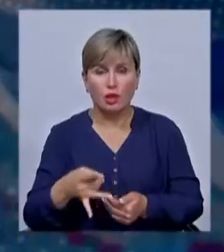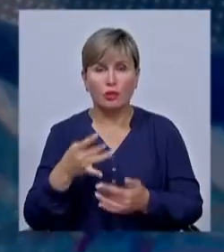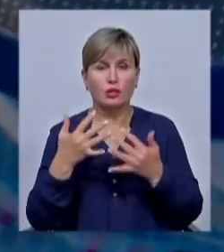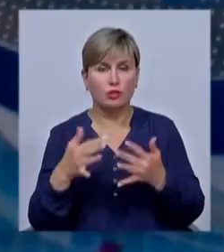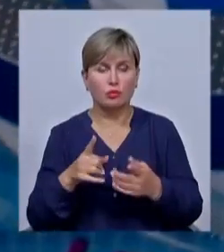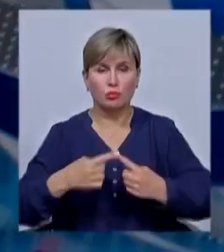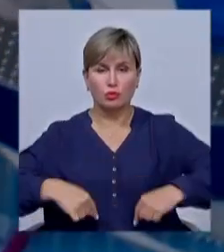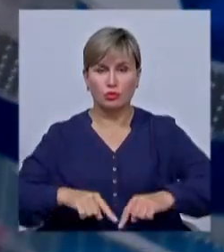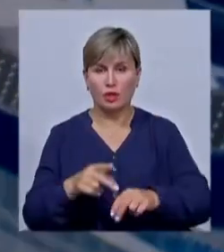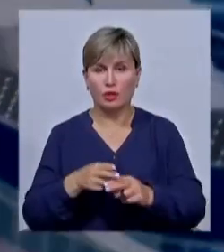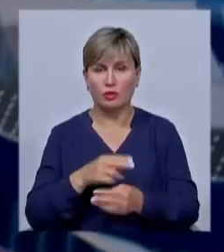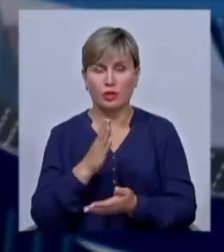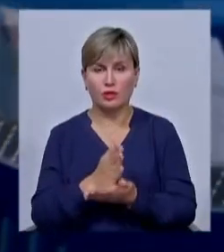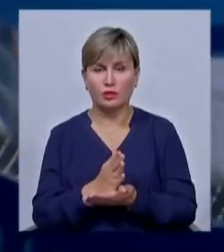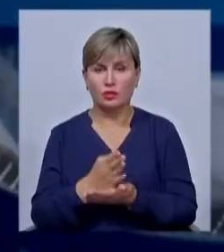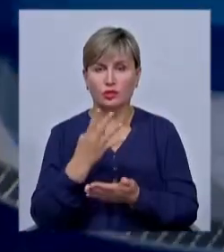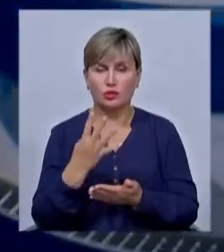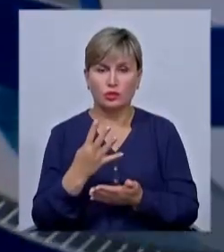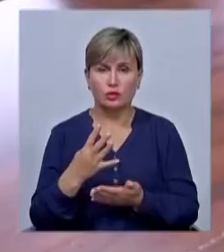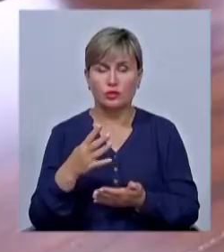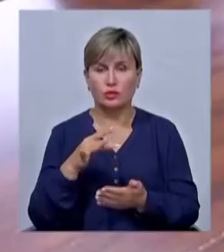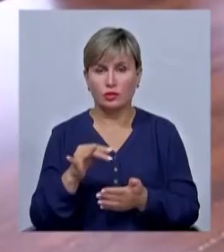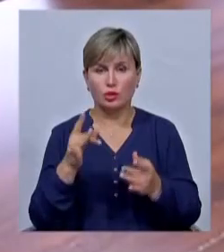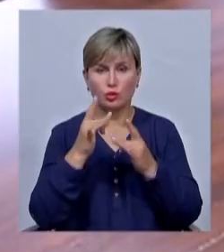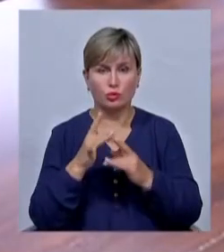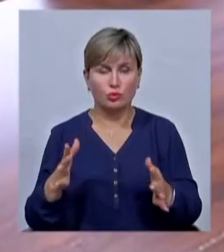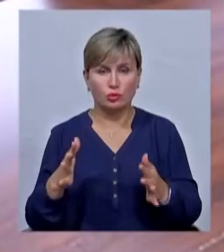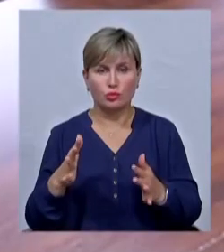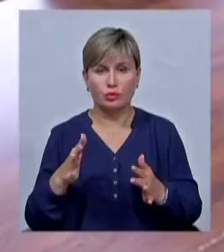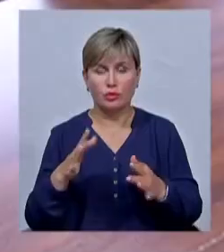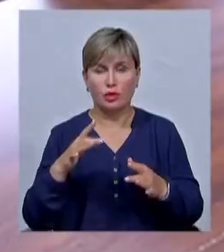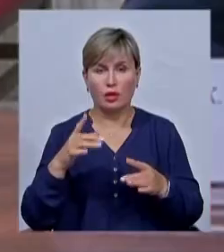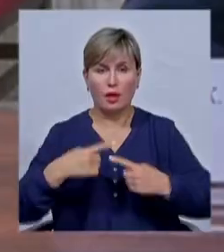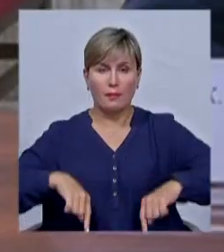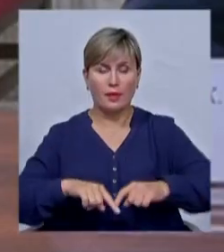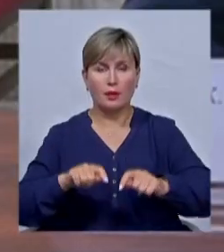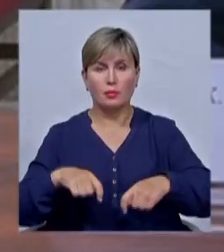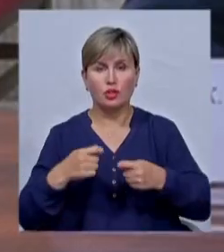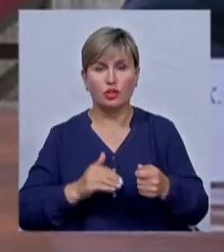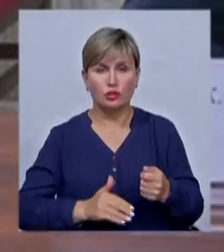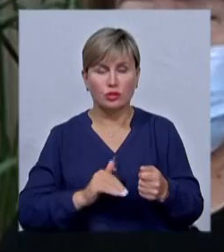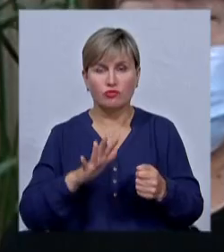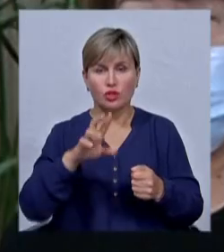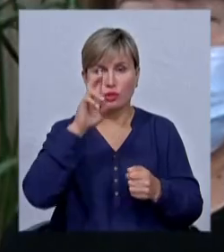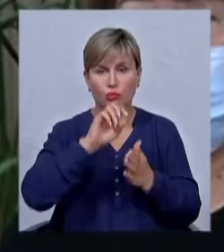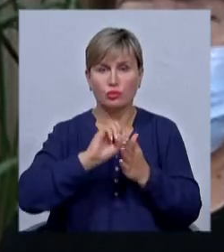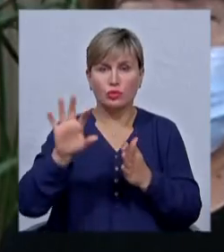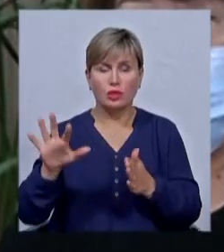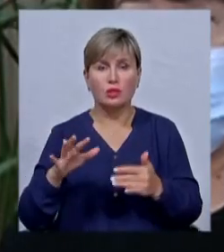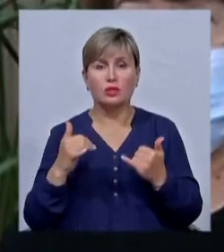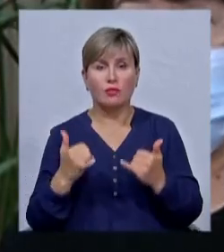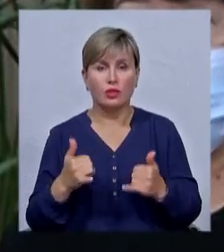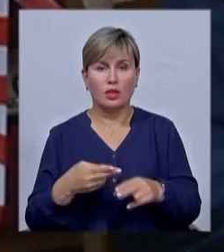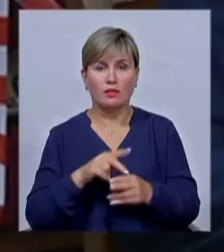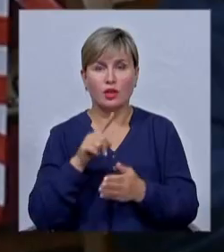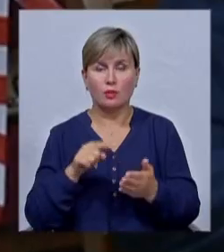участок на котором расположены четыре историко-культурных объектов передали из частной собственности в государственную сегодня